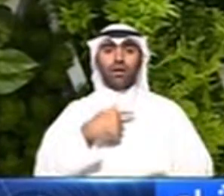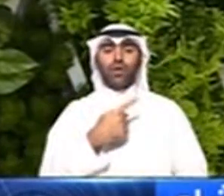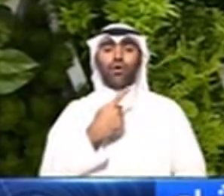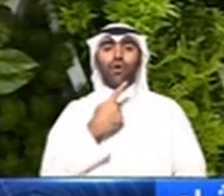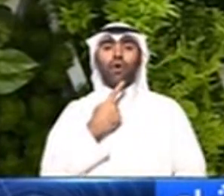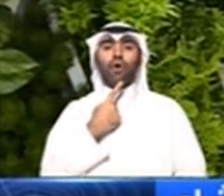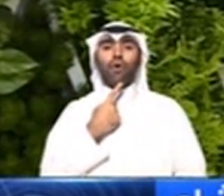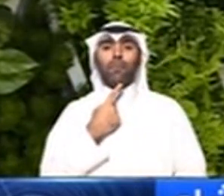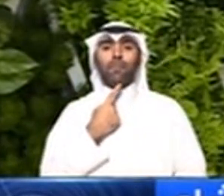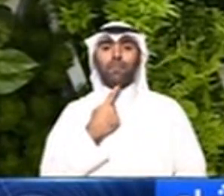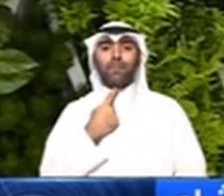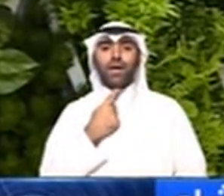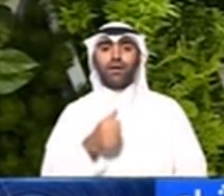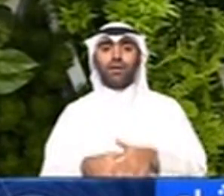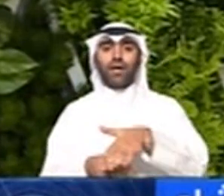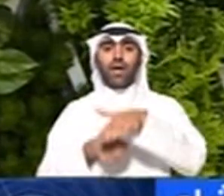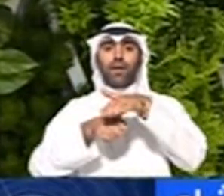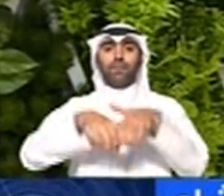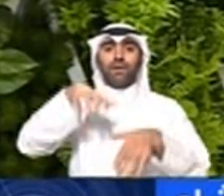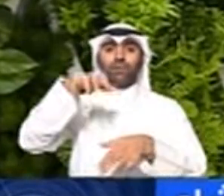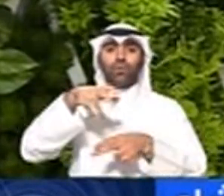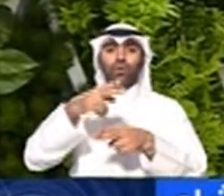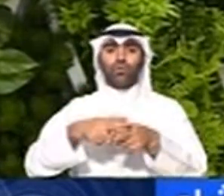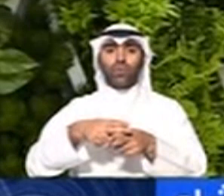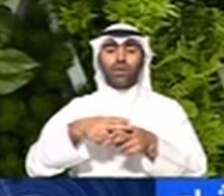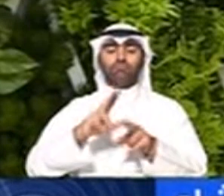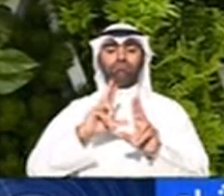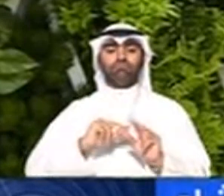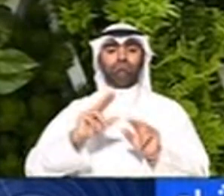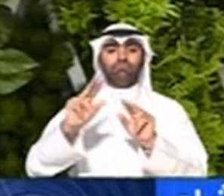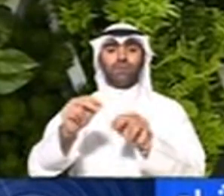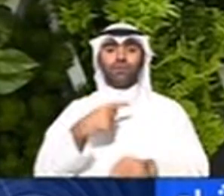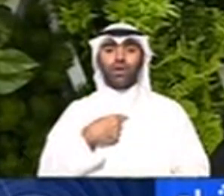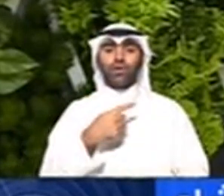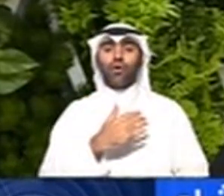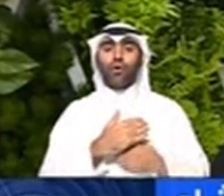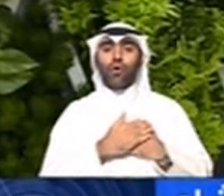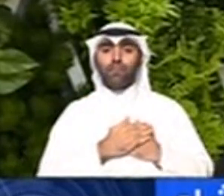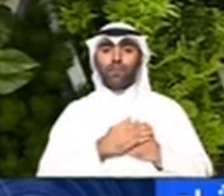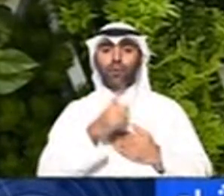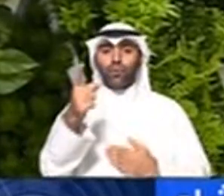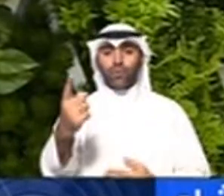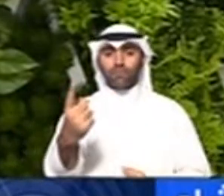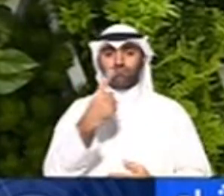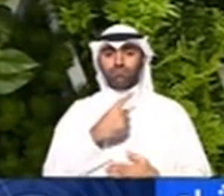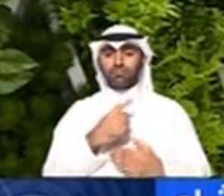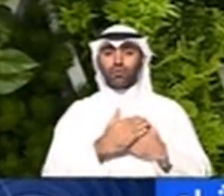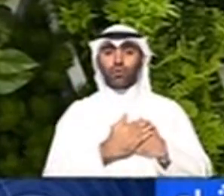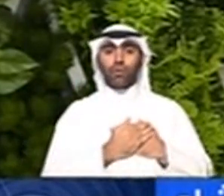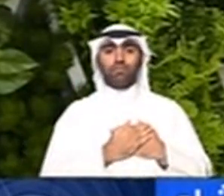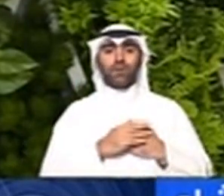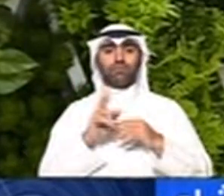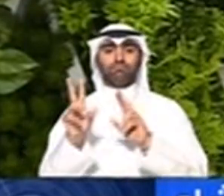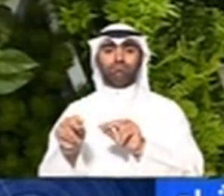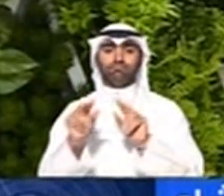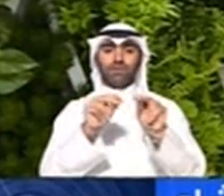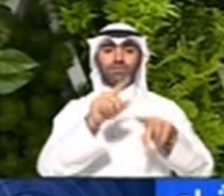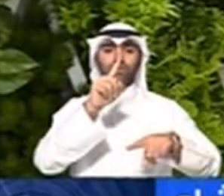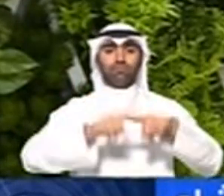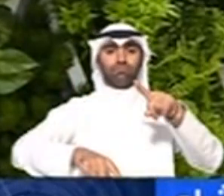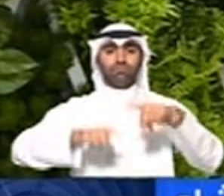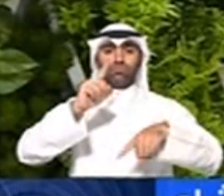محمد حتى أيضا أثرت فينا. وأيضا كلمات الشيخ محمد بن زايد لما عزوا وفي